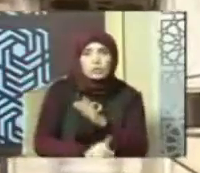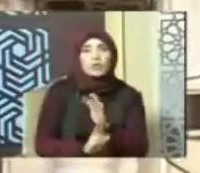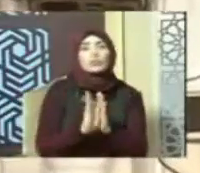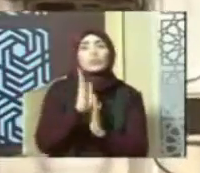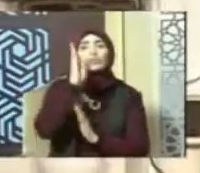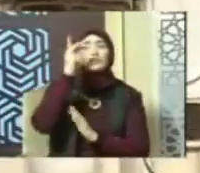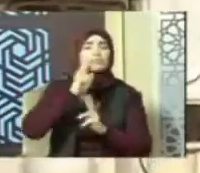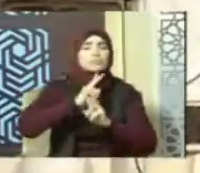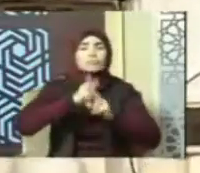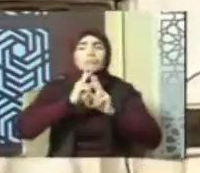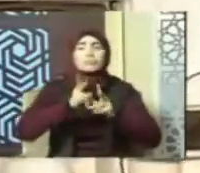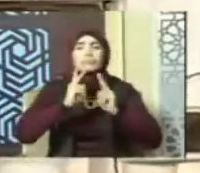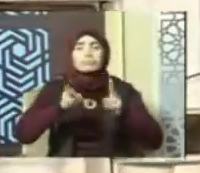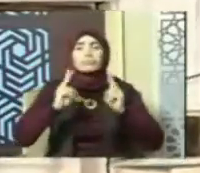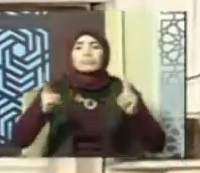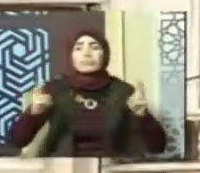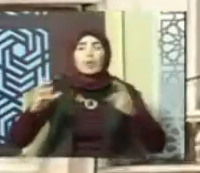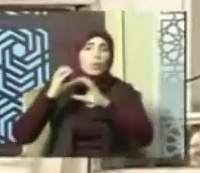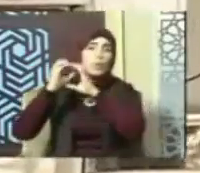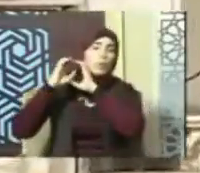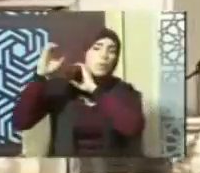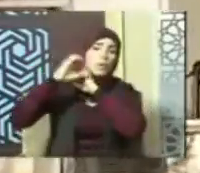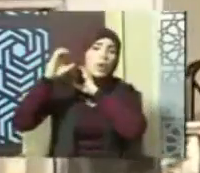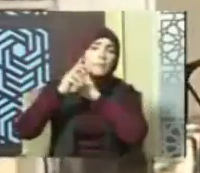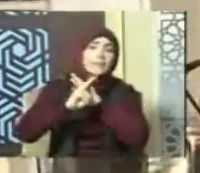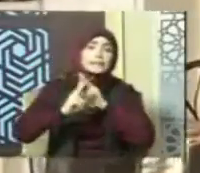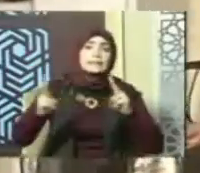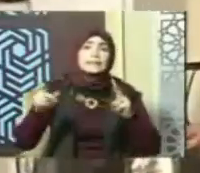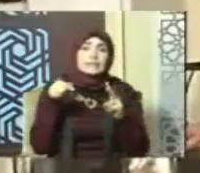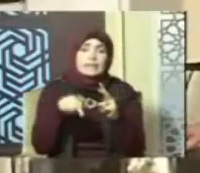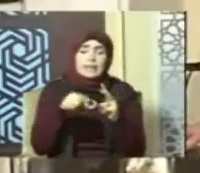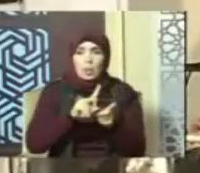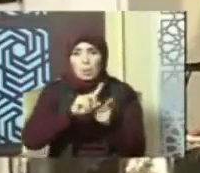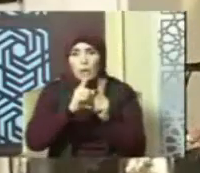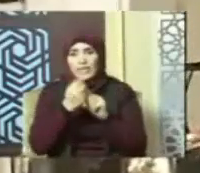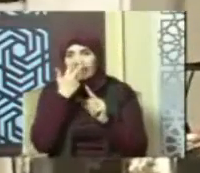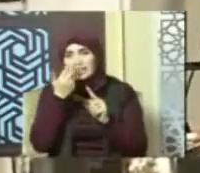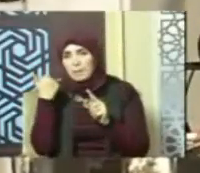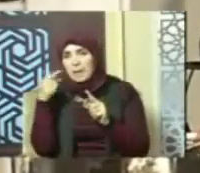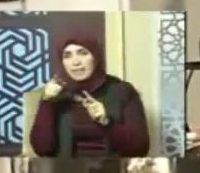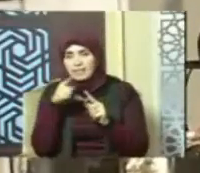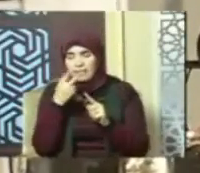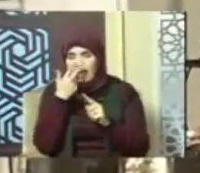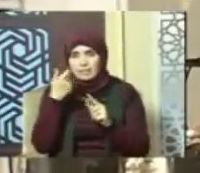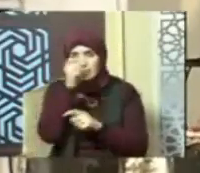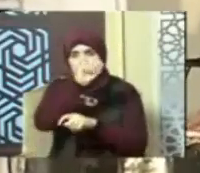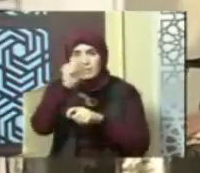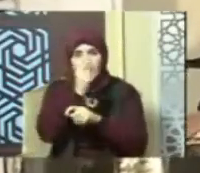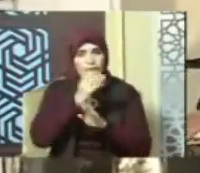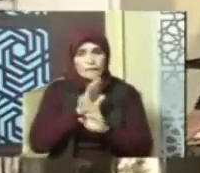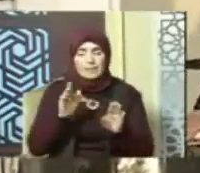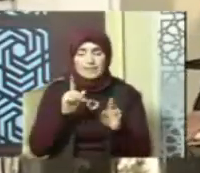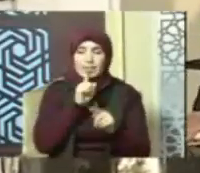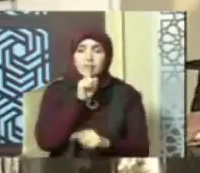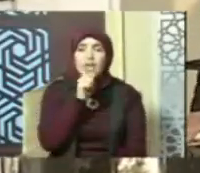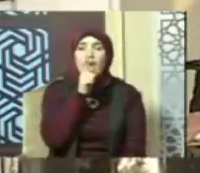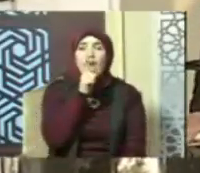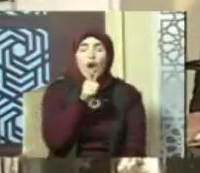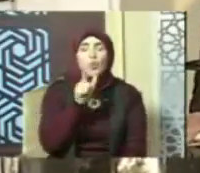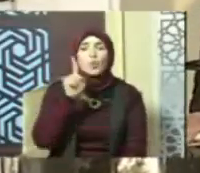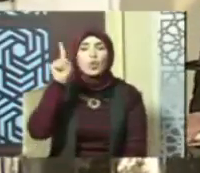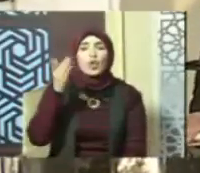وسائر أنواع التسليح العصري التي تعد قوة. ثم يأتي قول الله تعالى